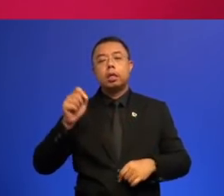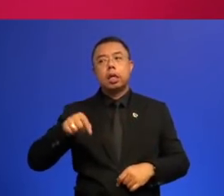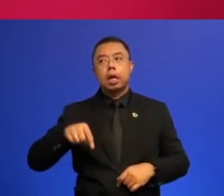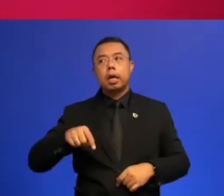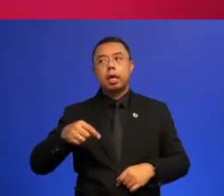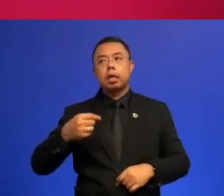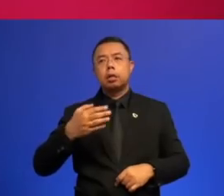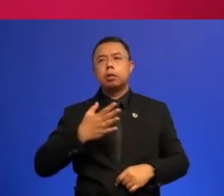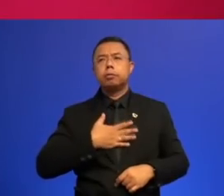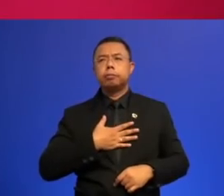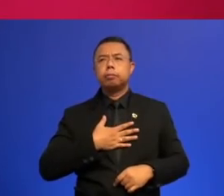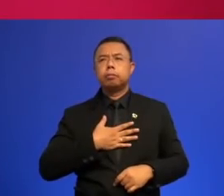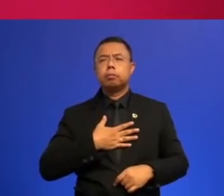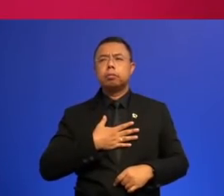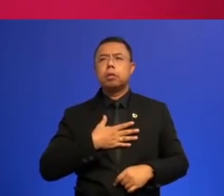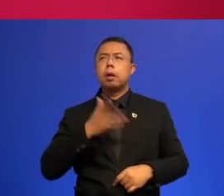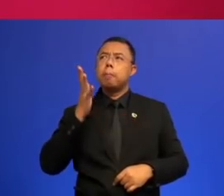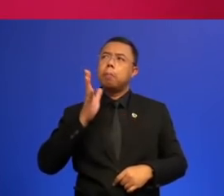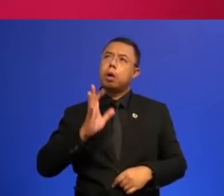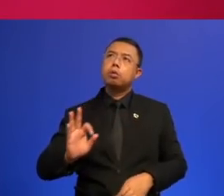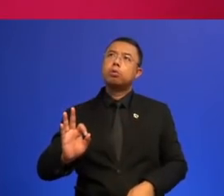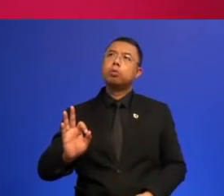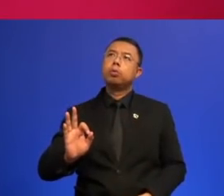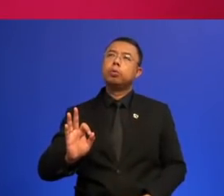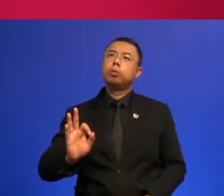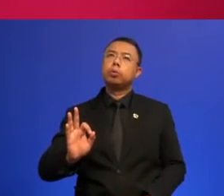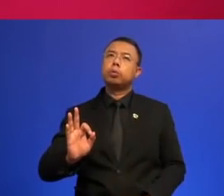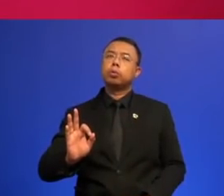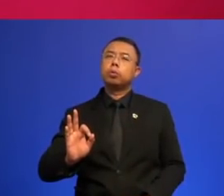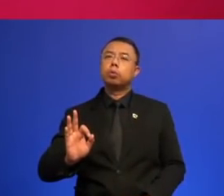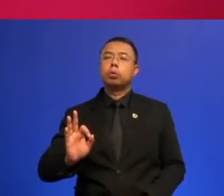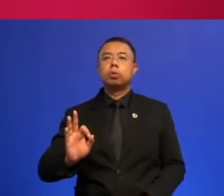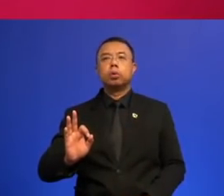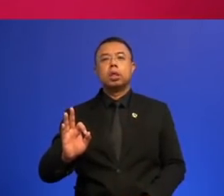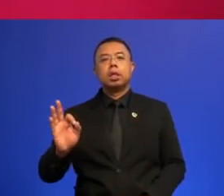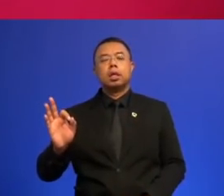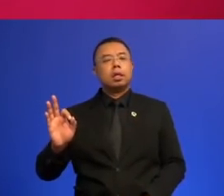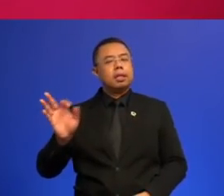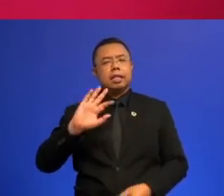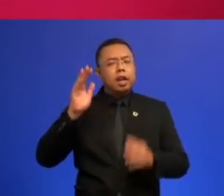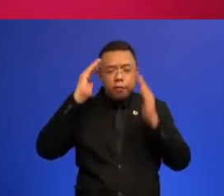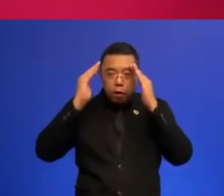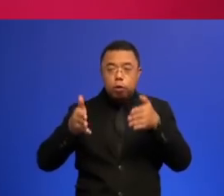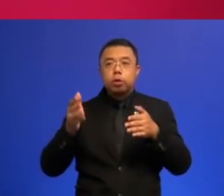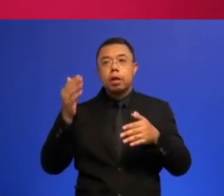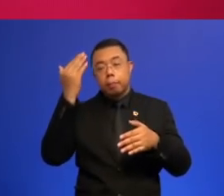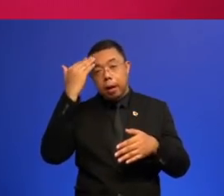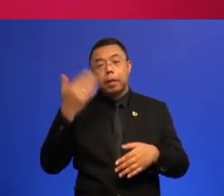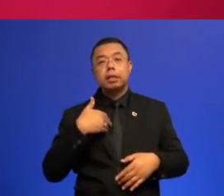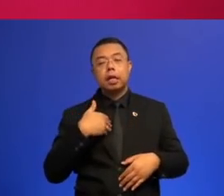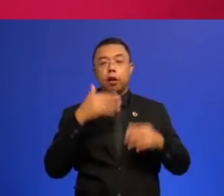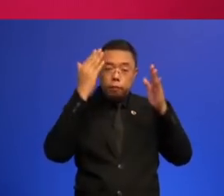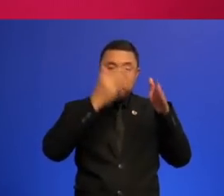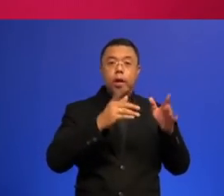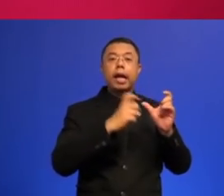sekarang ini saya baru tidak terlalu konsen karena saya lebih konsen ke STTE